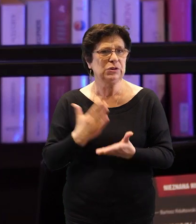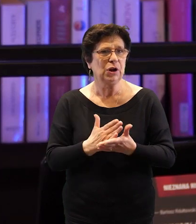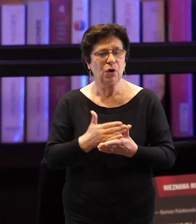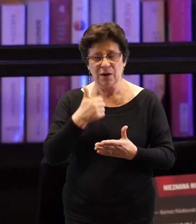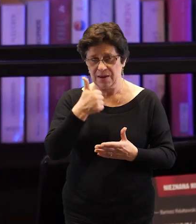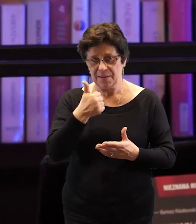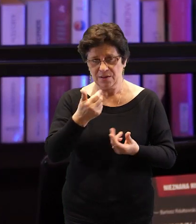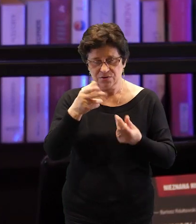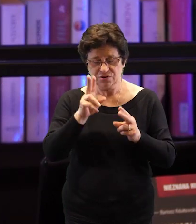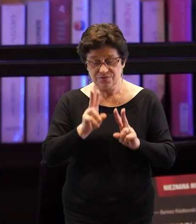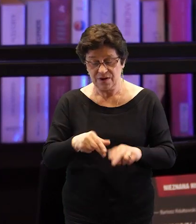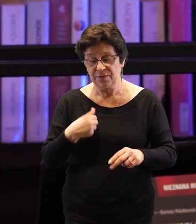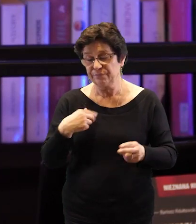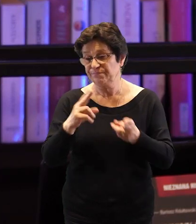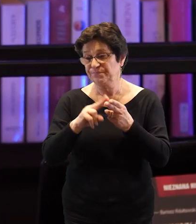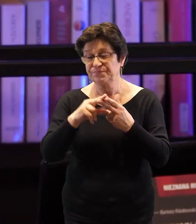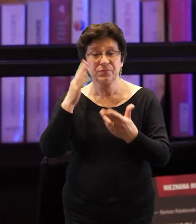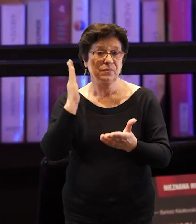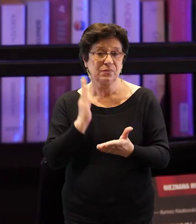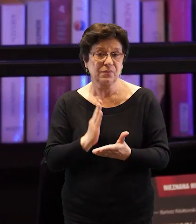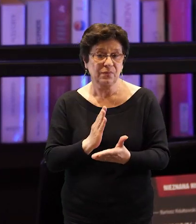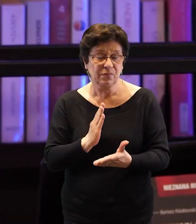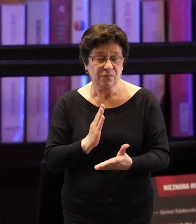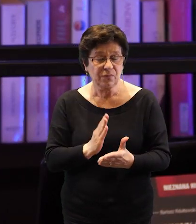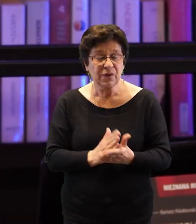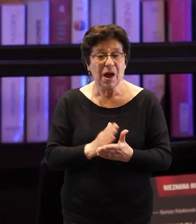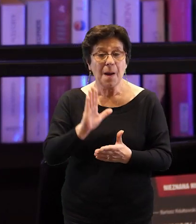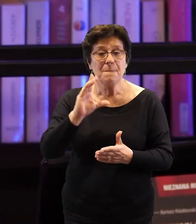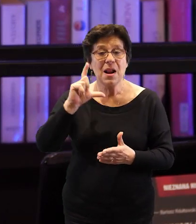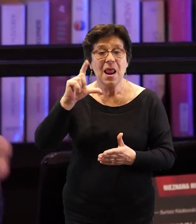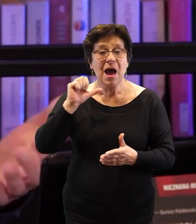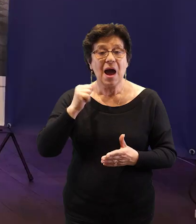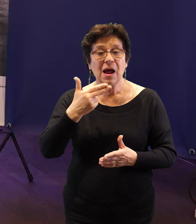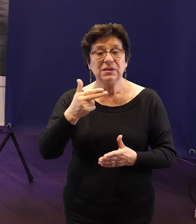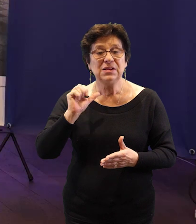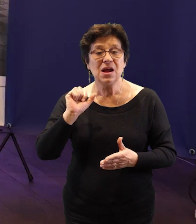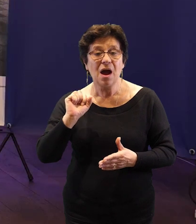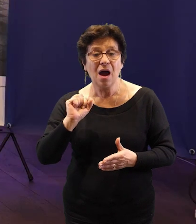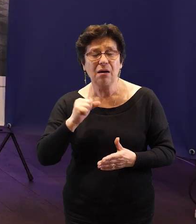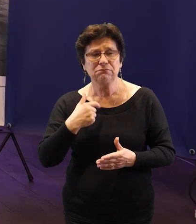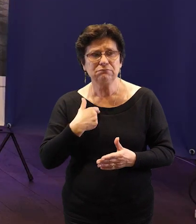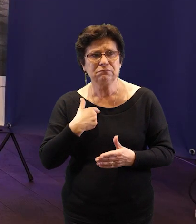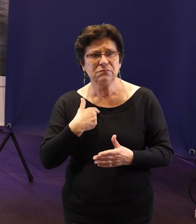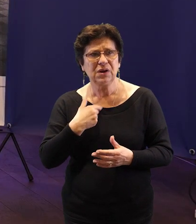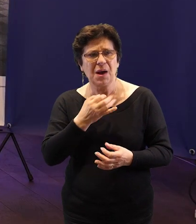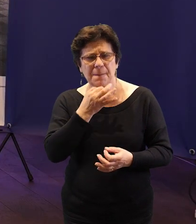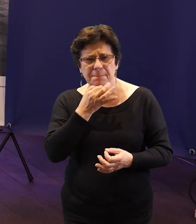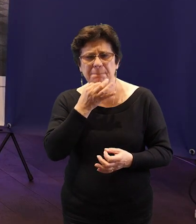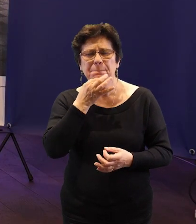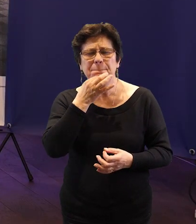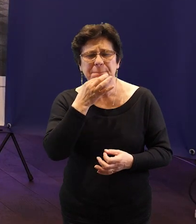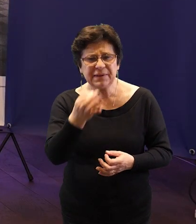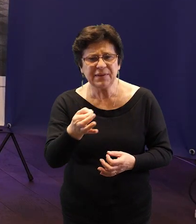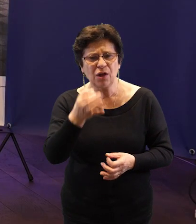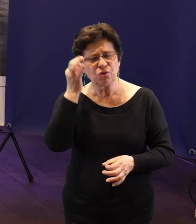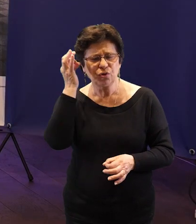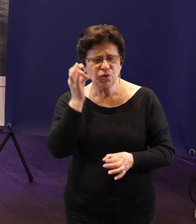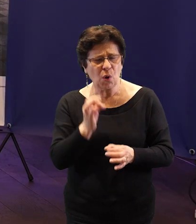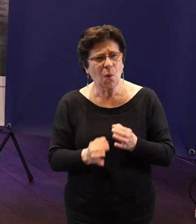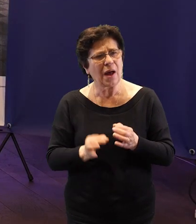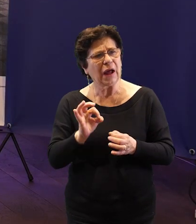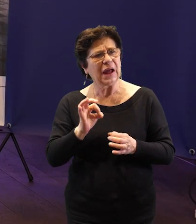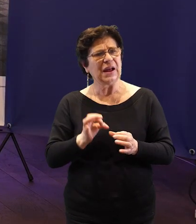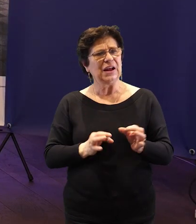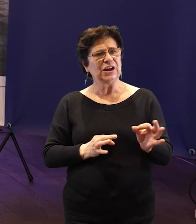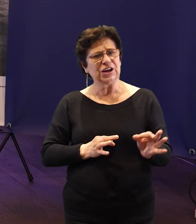on się skontaktował z tym świadkiem. Zbigniew Blania zadał mu pytania i ja miałem przed sobą dokumenty, gdzie Blania pyta dokładnie o tą